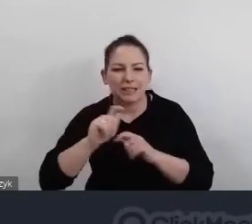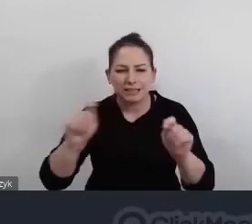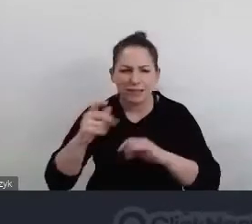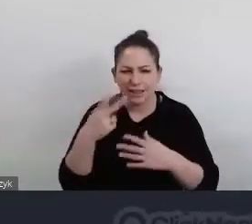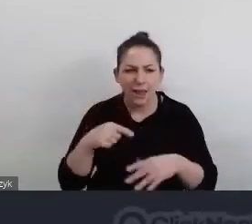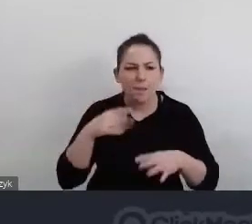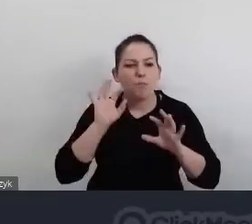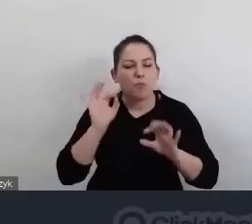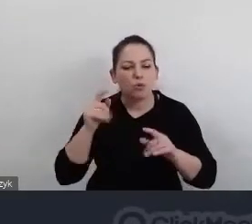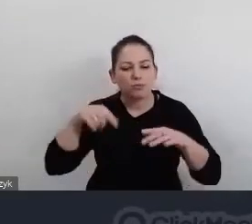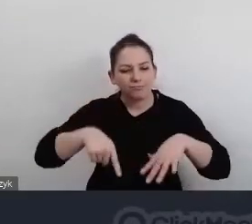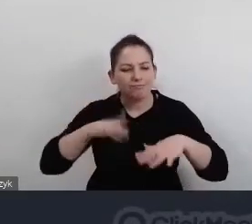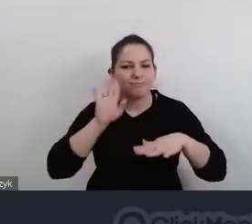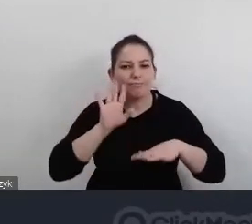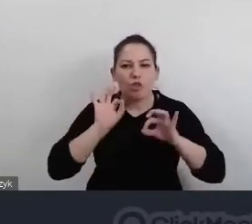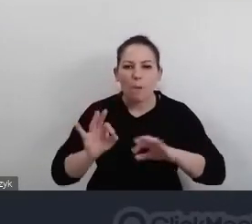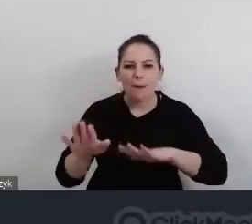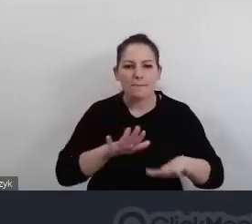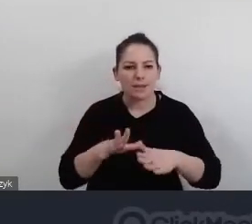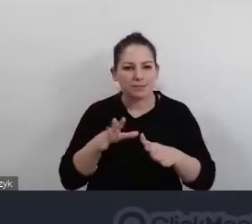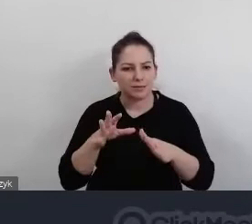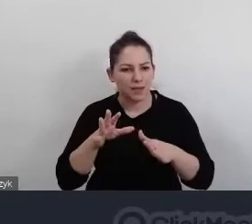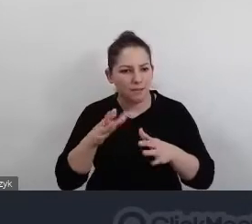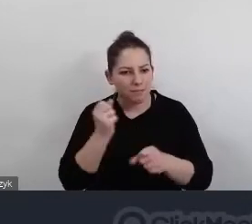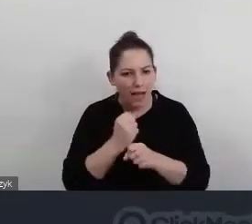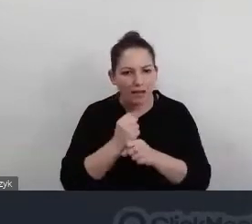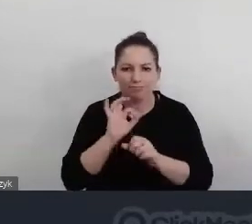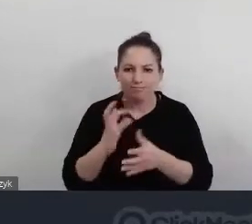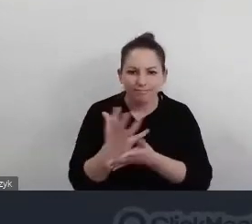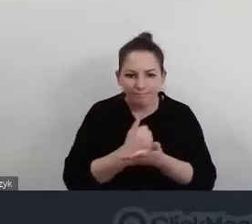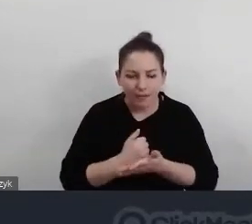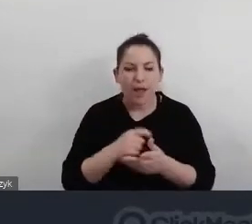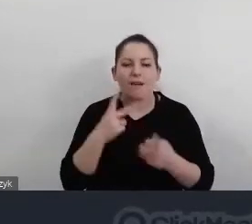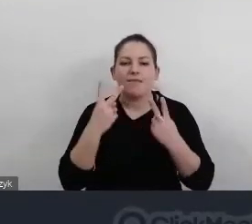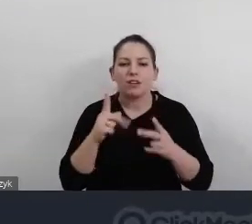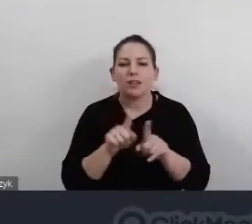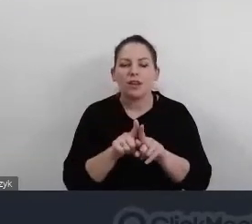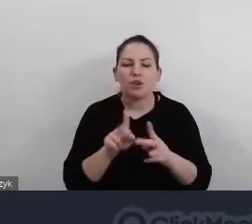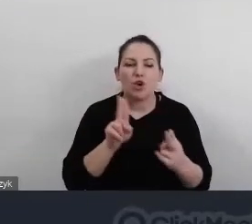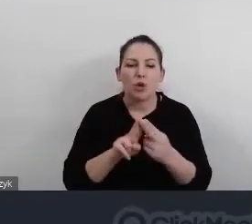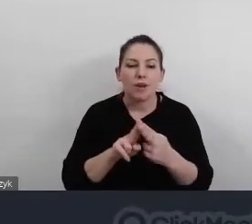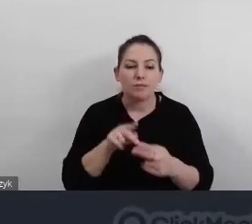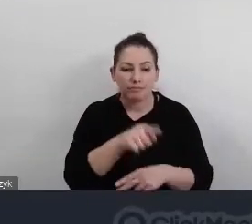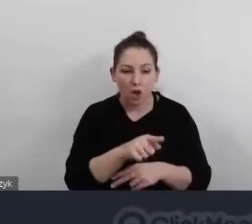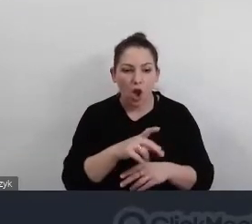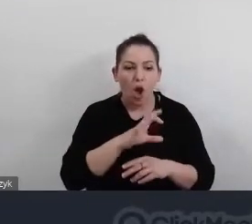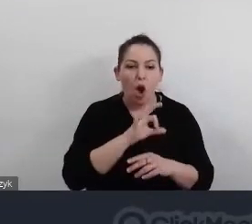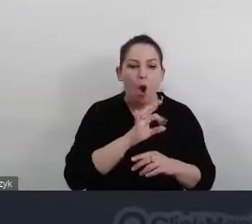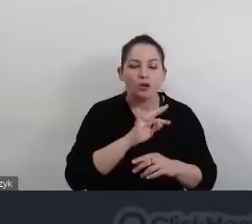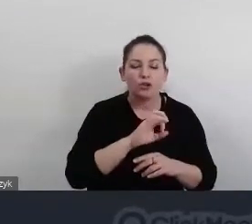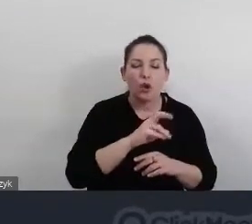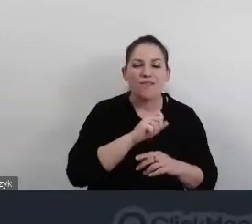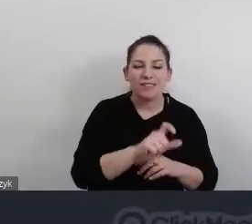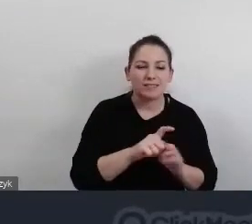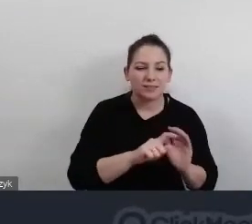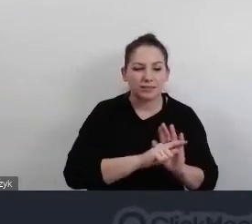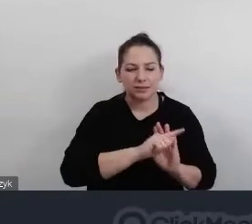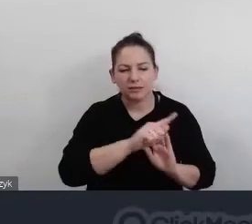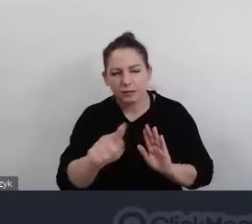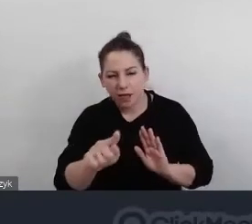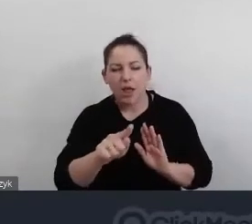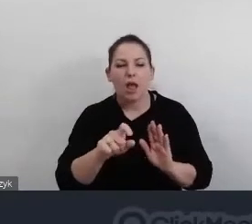pracy. Natomiast przewagą naszą jest ta kompaktowość. Przejechanie w Ostrowcu z południa na północ to jest 25